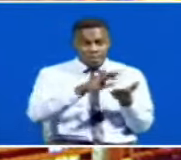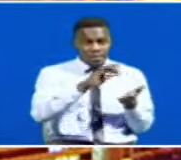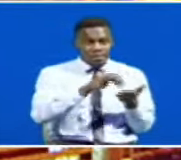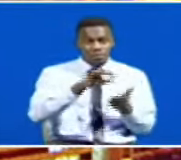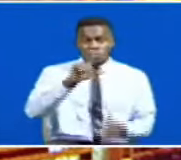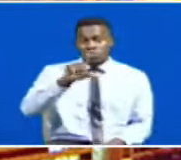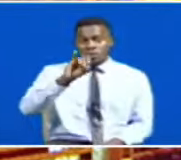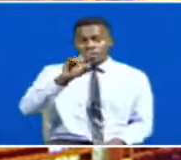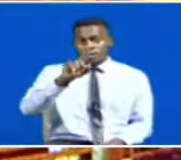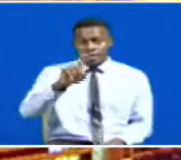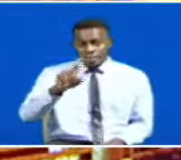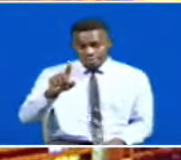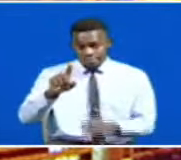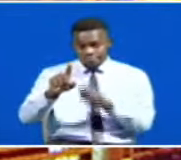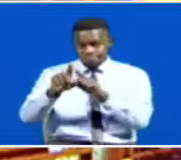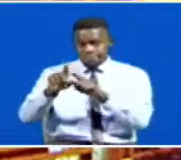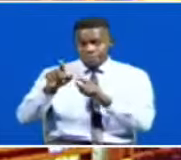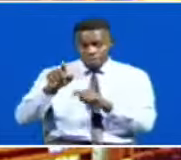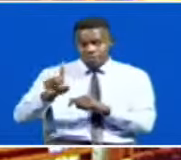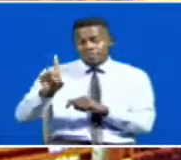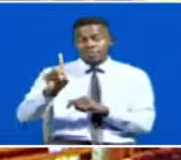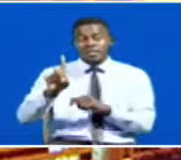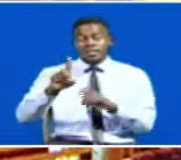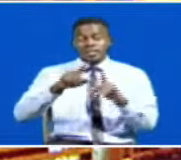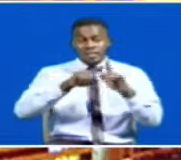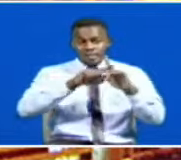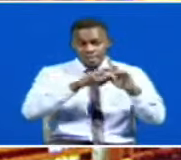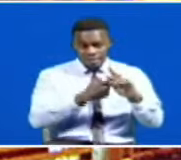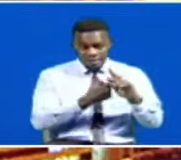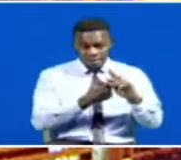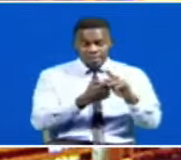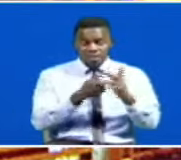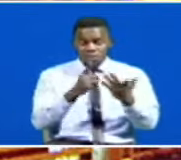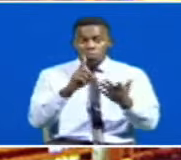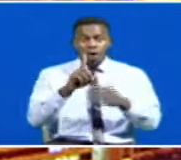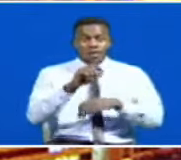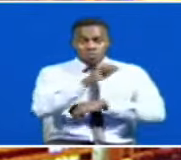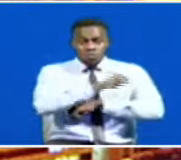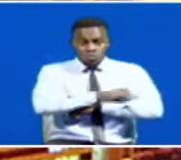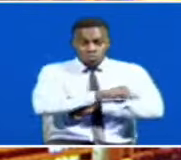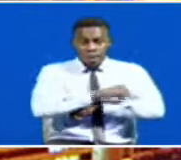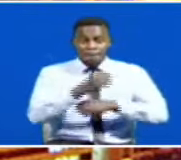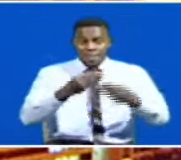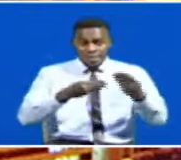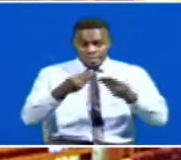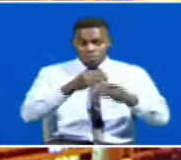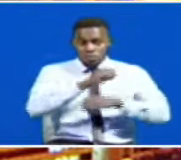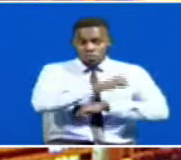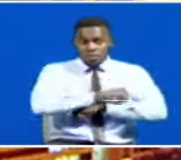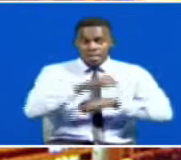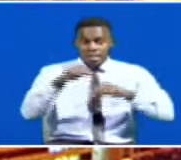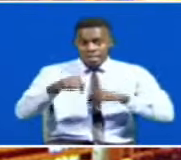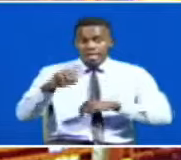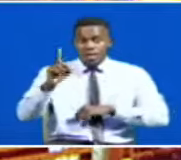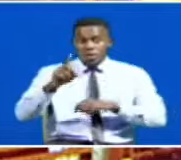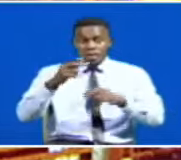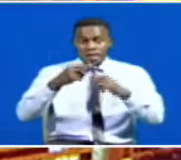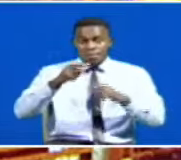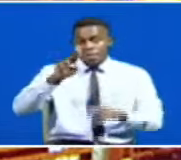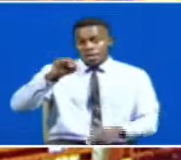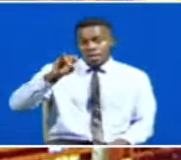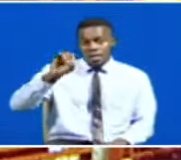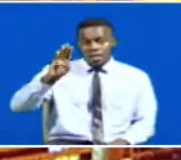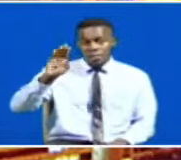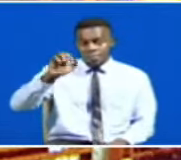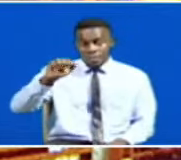Lizzie Wanyoike ambaye ni mwanzilishi wa taasisi ya mafunzo ya usimamizi wa biashara hapa jijini Nairobi, NIBS.